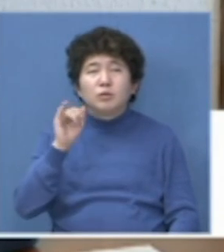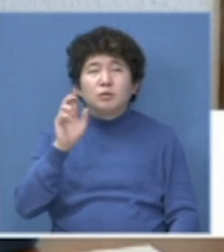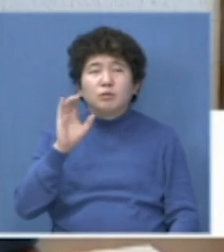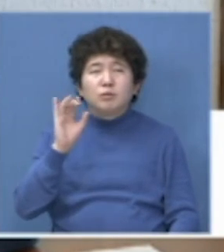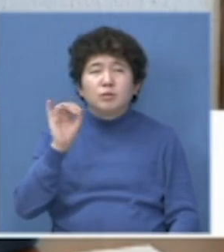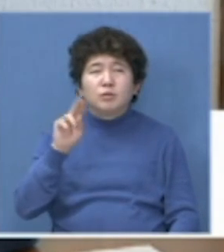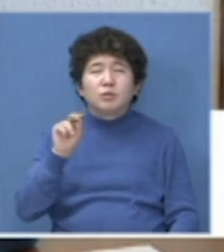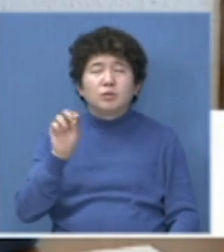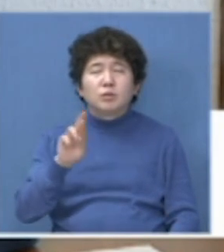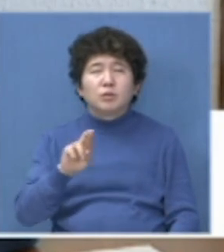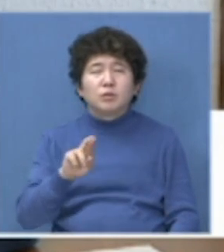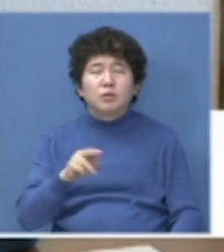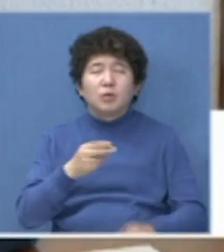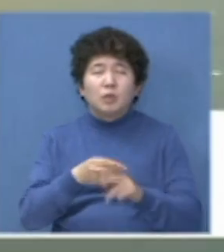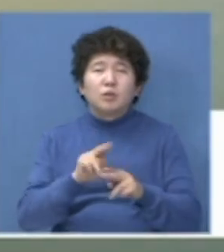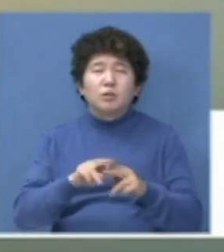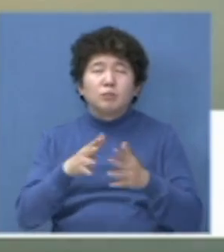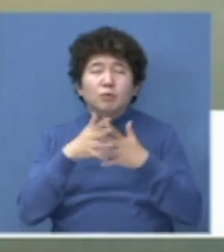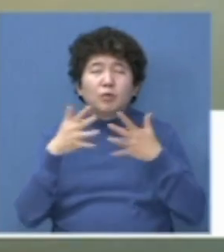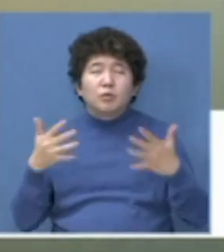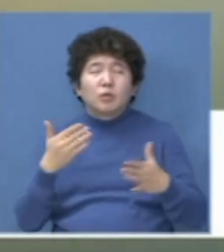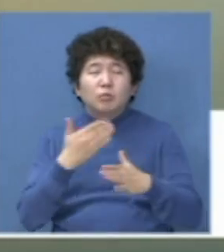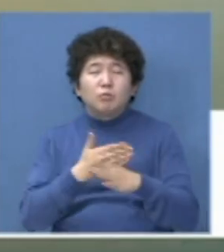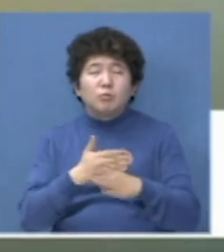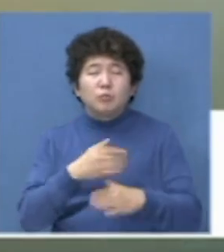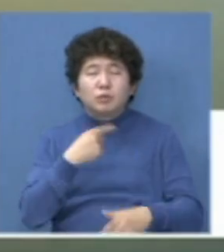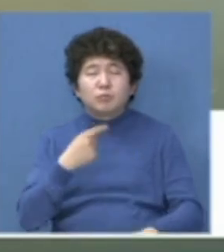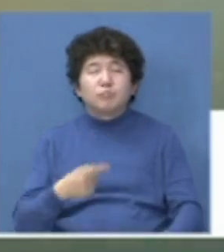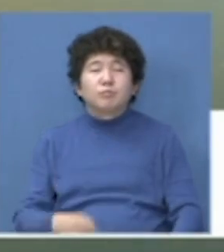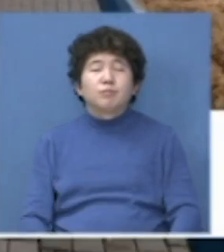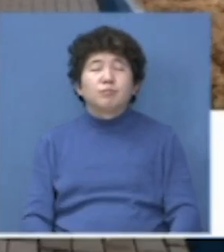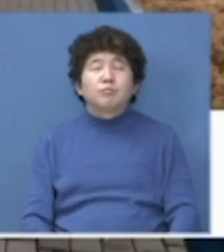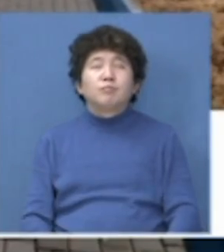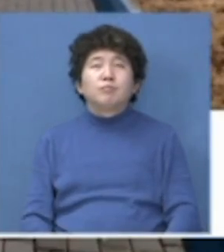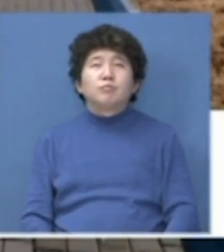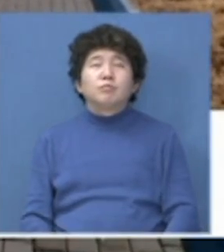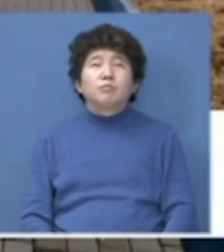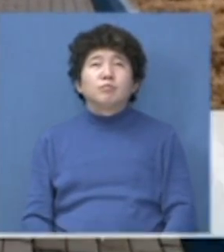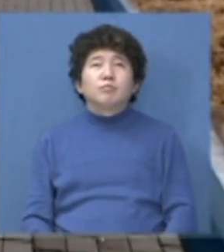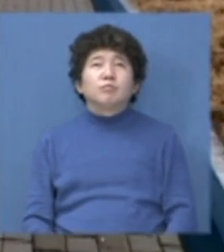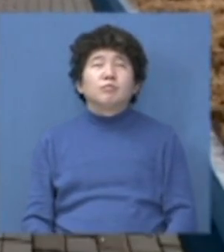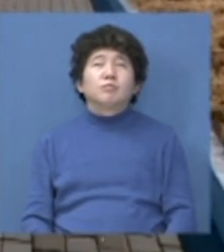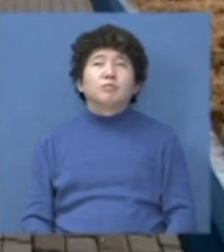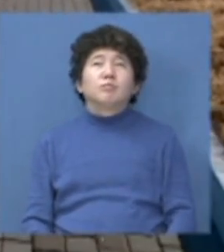өзі бізге өте үлкен көмек болып табылады. Мадина Сүлейменова, Қуаныш Амантайұлы, Елнұр Нұрайқанов, Алтай ақпарат.